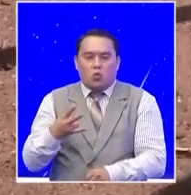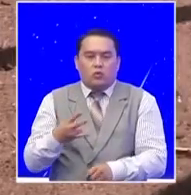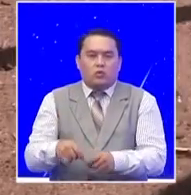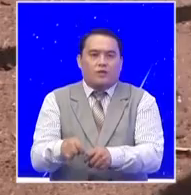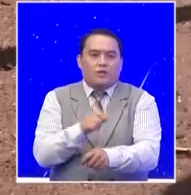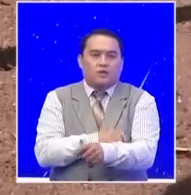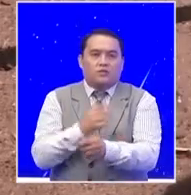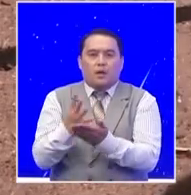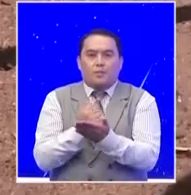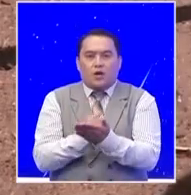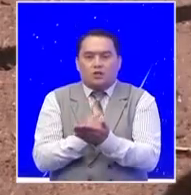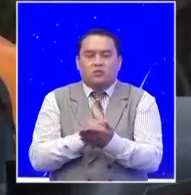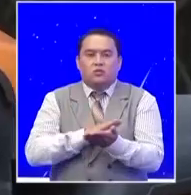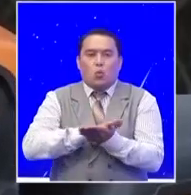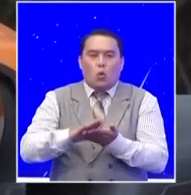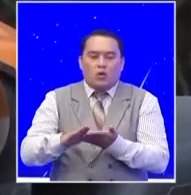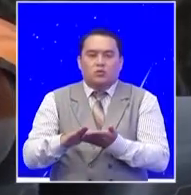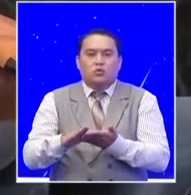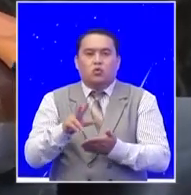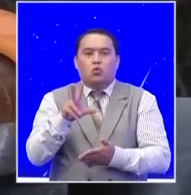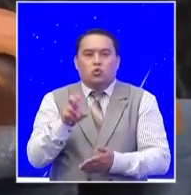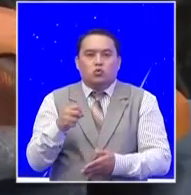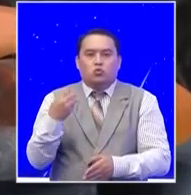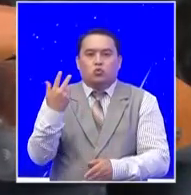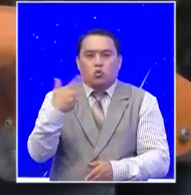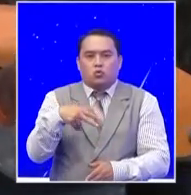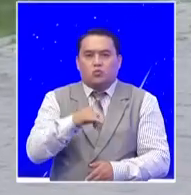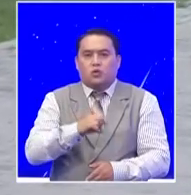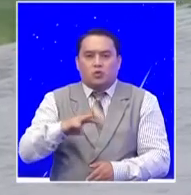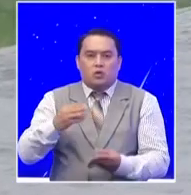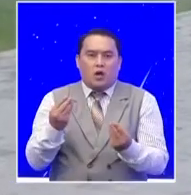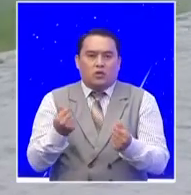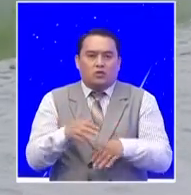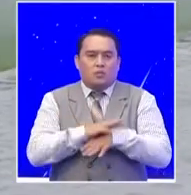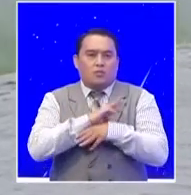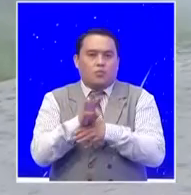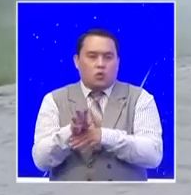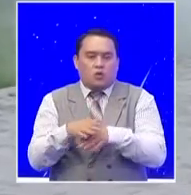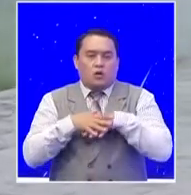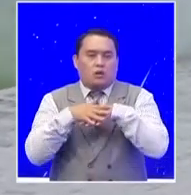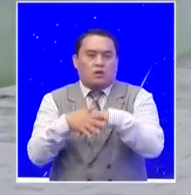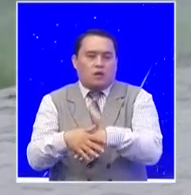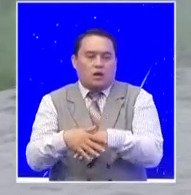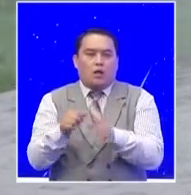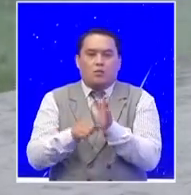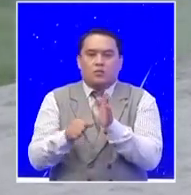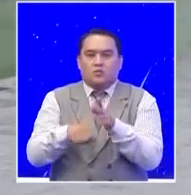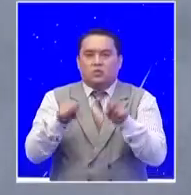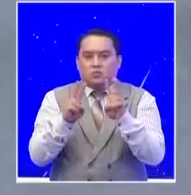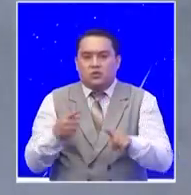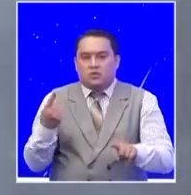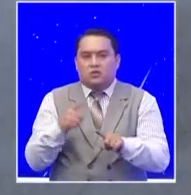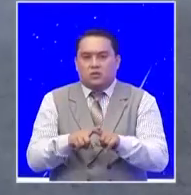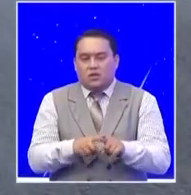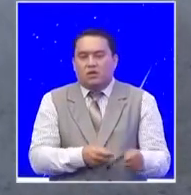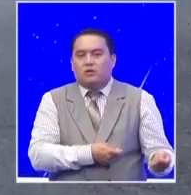әкімдігінің резервінен өңірді дезинфекциялауға 330 миллион теңге қаржы бөлінген. Аймақ бойынша барлығы 60-тан астам арнайы техника